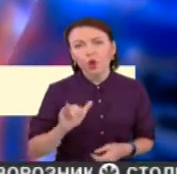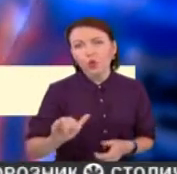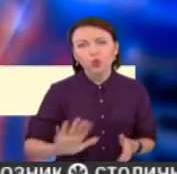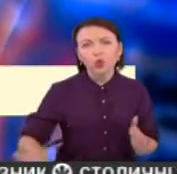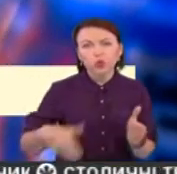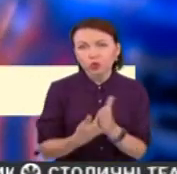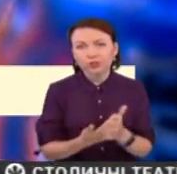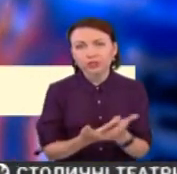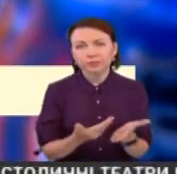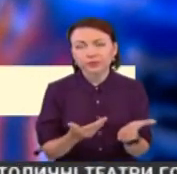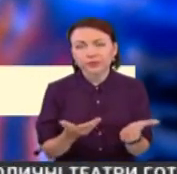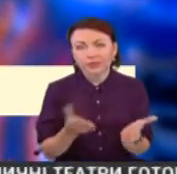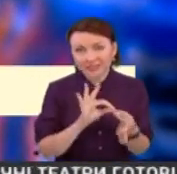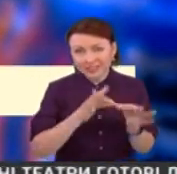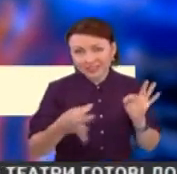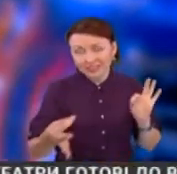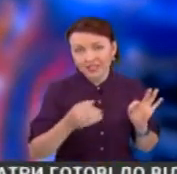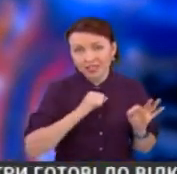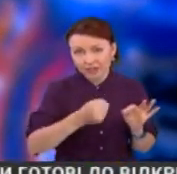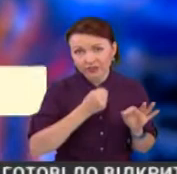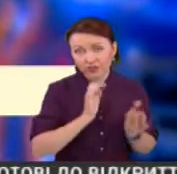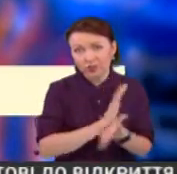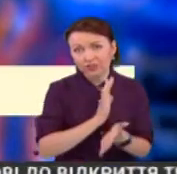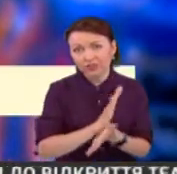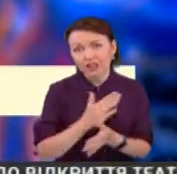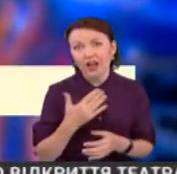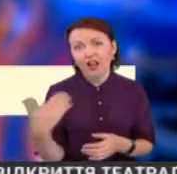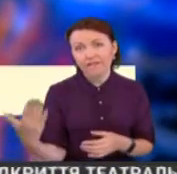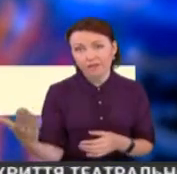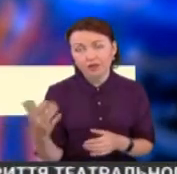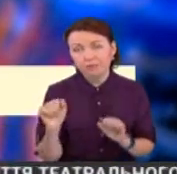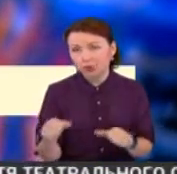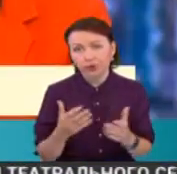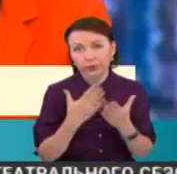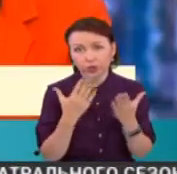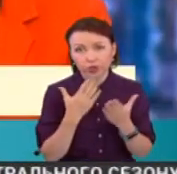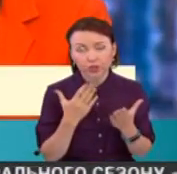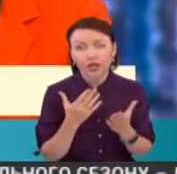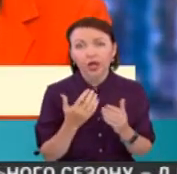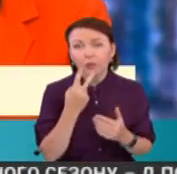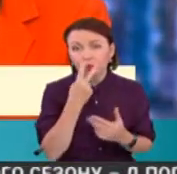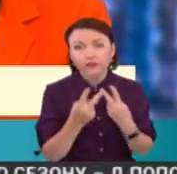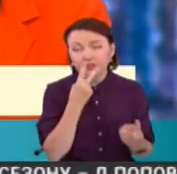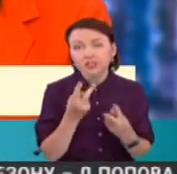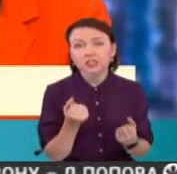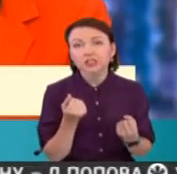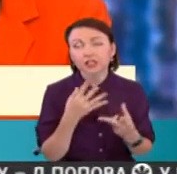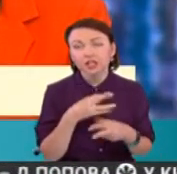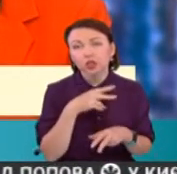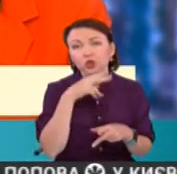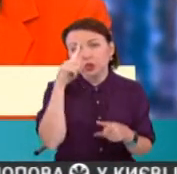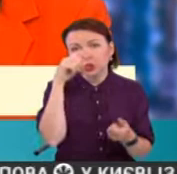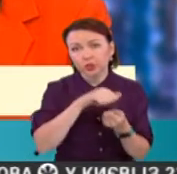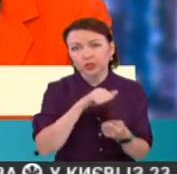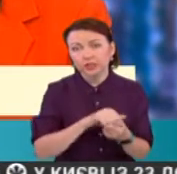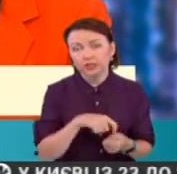пір, от, це ж цитата з інтерв'ю в газеті «Лівий берег». Можна її почитати, подивитися, скільки він дурниць там